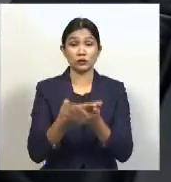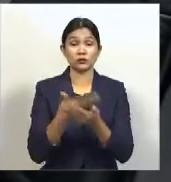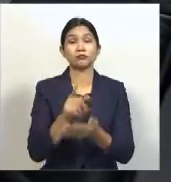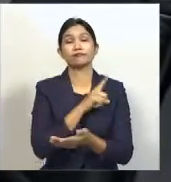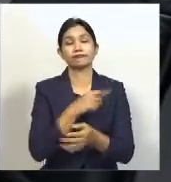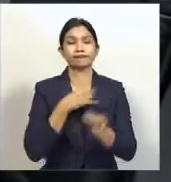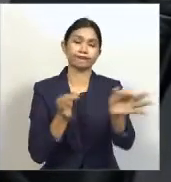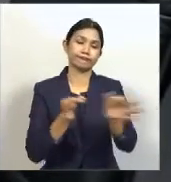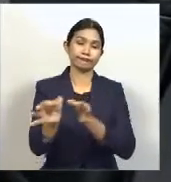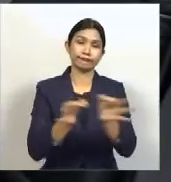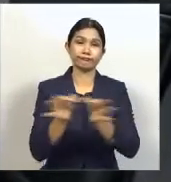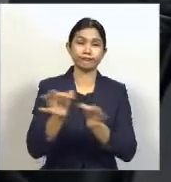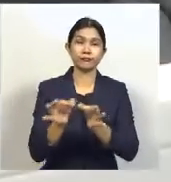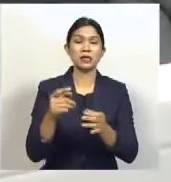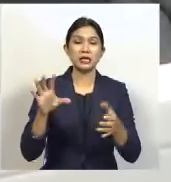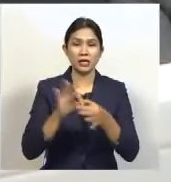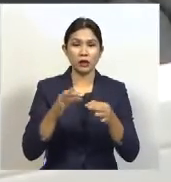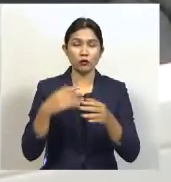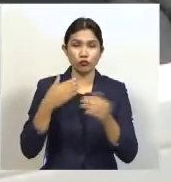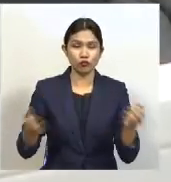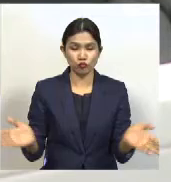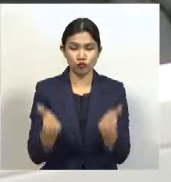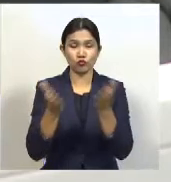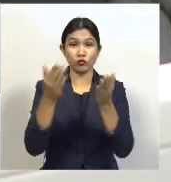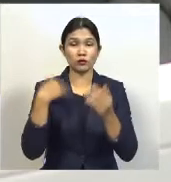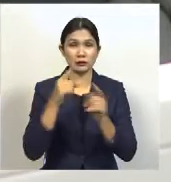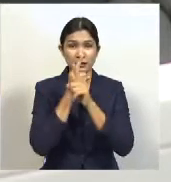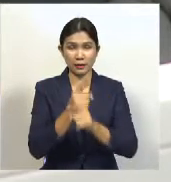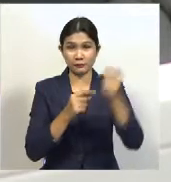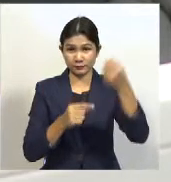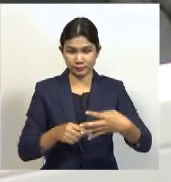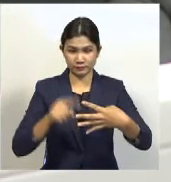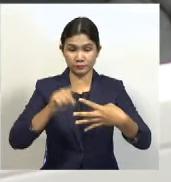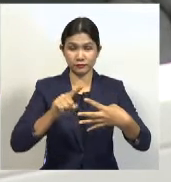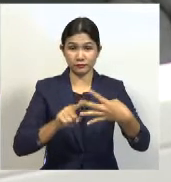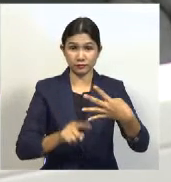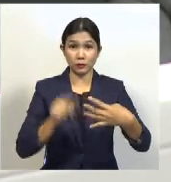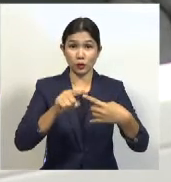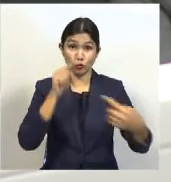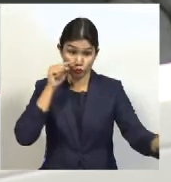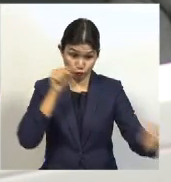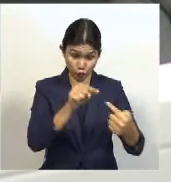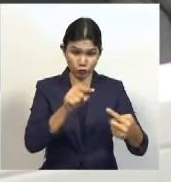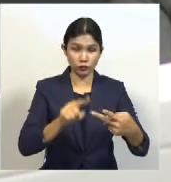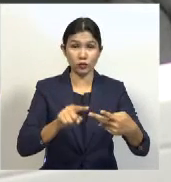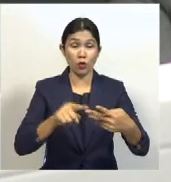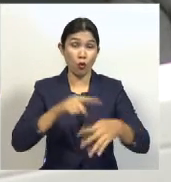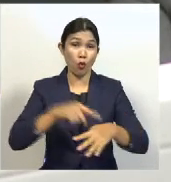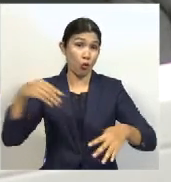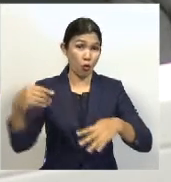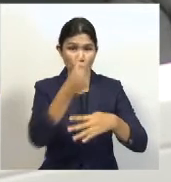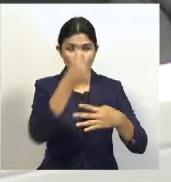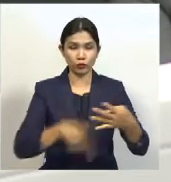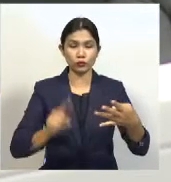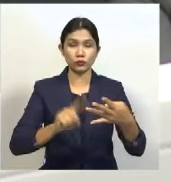ท่านก็ชี้แจงว่ามาตรการกระตุ้นเศรษฐกิจยึด4หลักประการนะครับคือ1ตรงจุด2รวดเร็วทัน